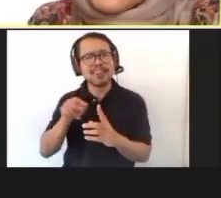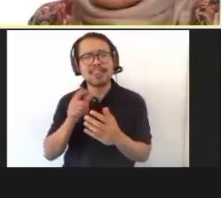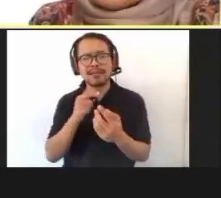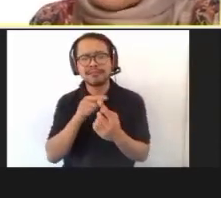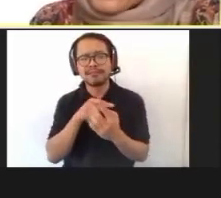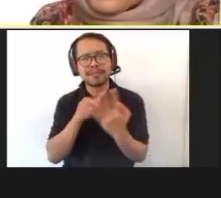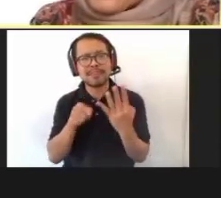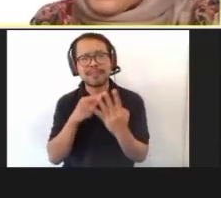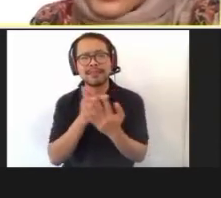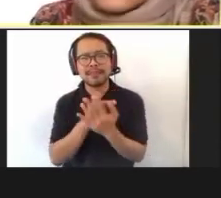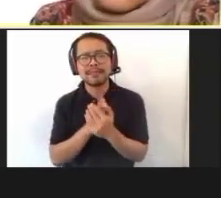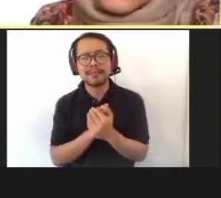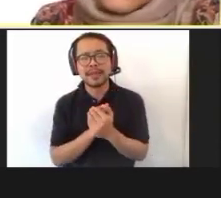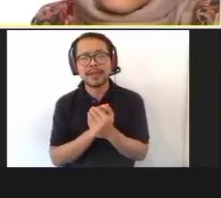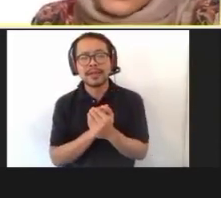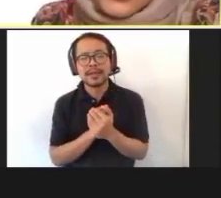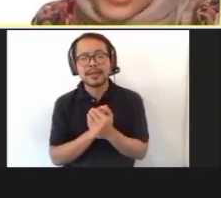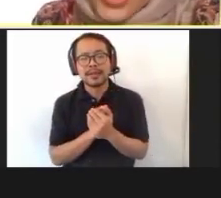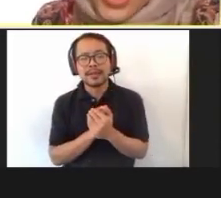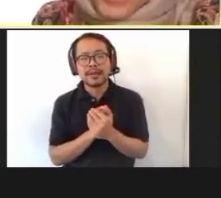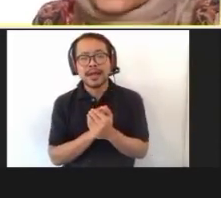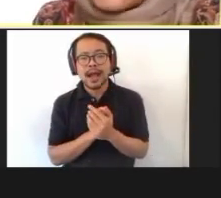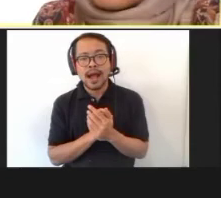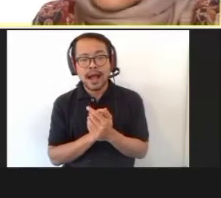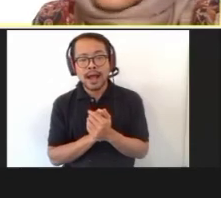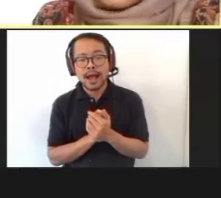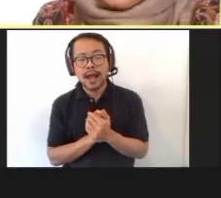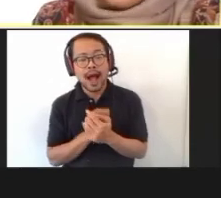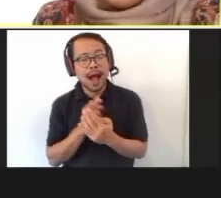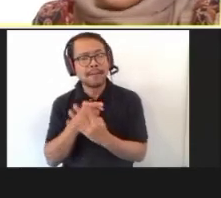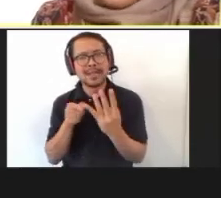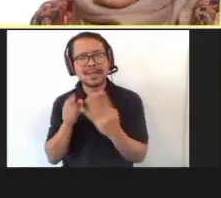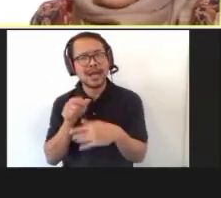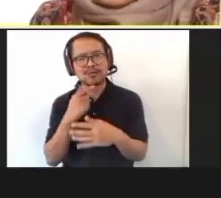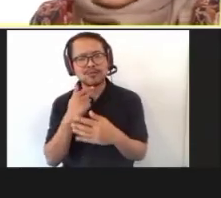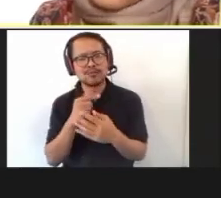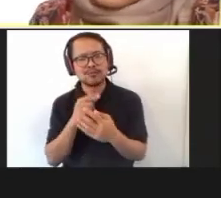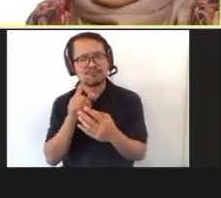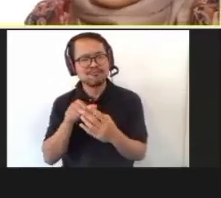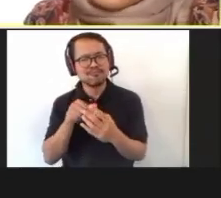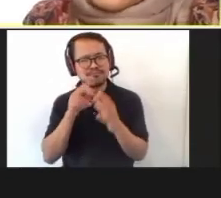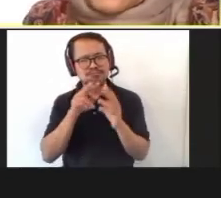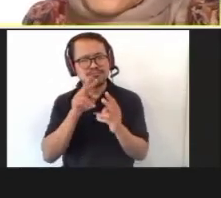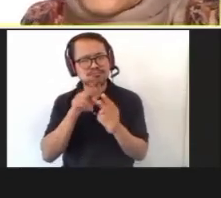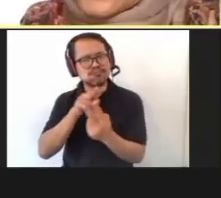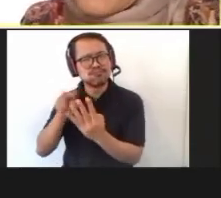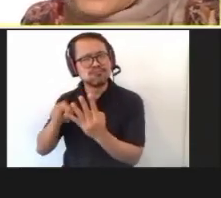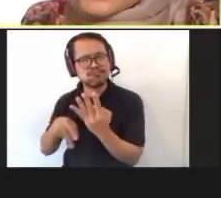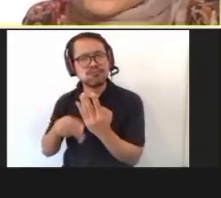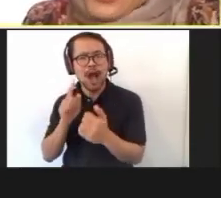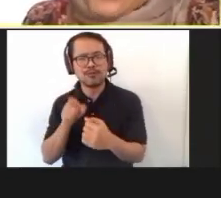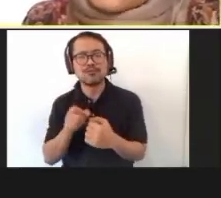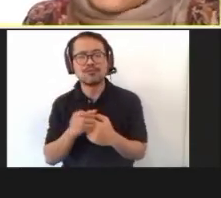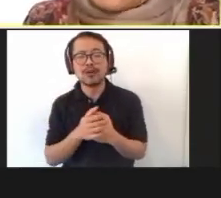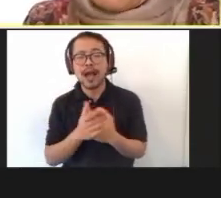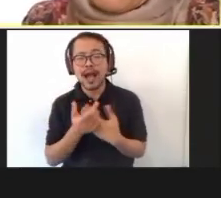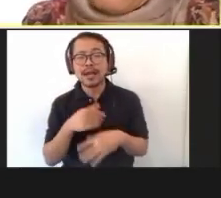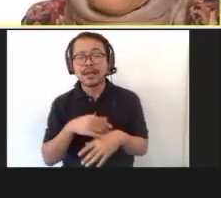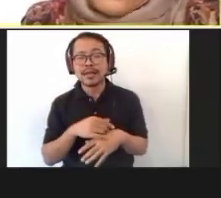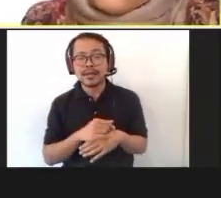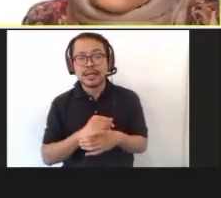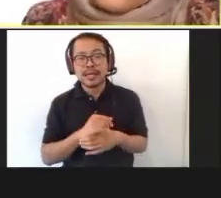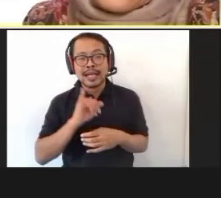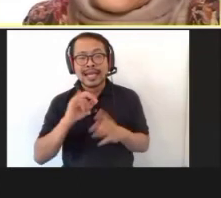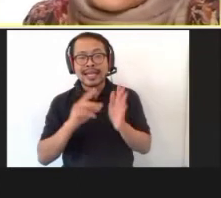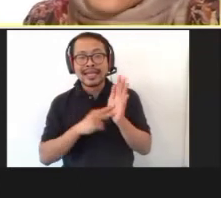menjadikan bahwa hal-hal semacam ini nih harus diperhatikan. Karena itu, indikator gengsi di madrasah saya coba